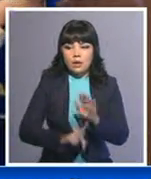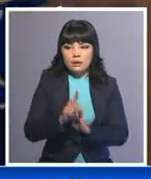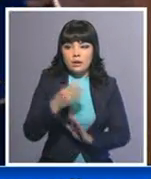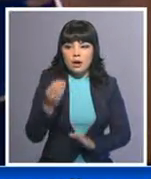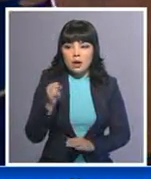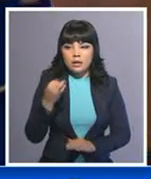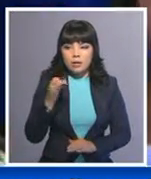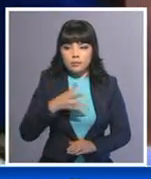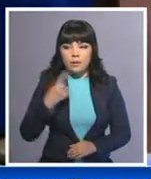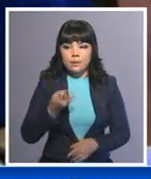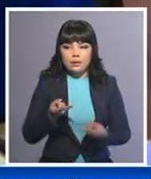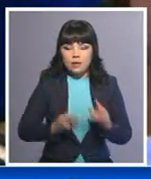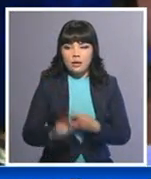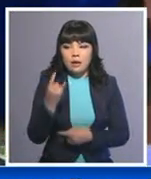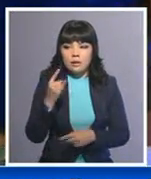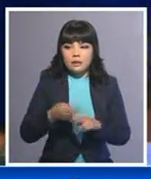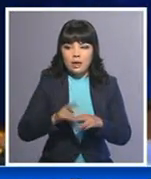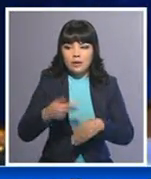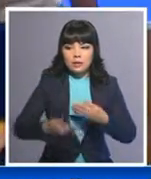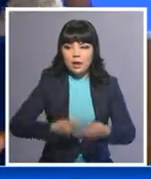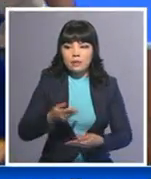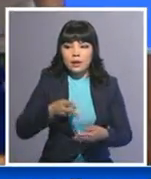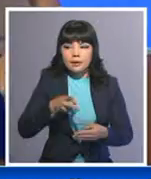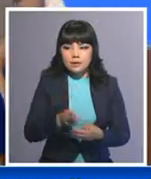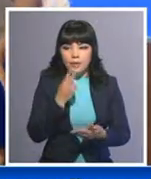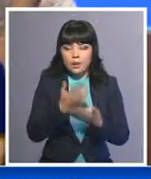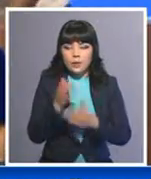айқын есімді тұңғыш перзентінің тұсауы кесілді. Тай-тай басқан сәбиге де